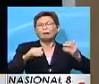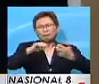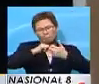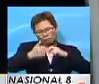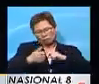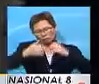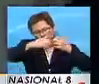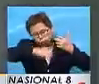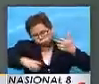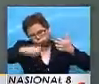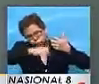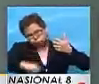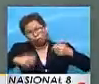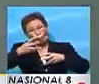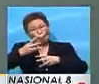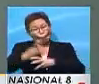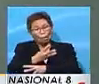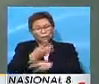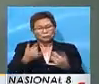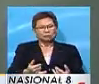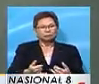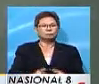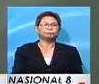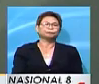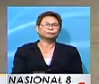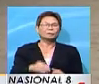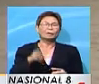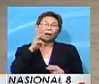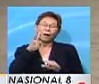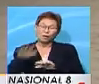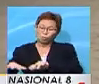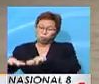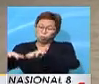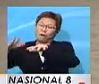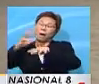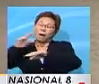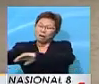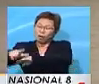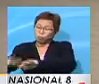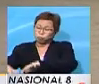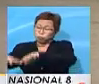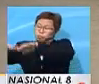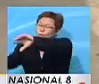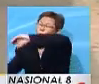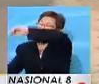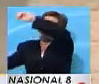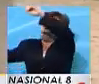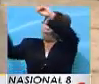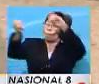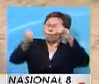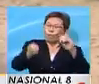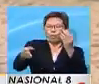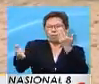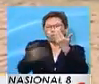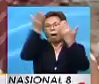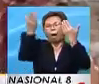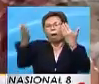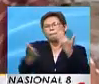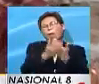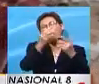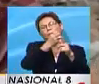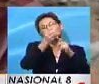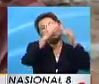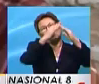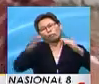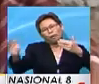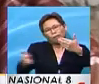semakin serius keluarganya cemas setiap kali air laut pasang kerana ombak membadai dinding dan atap rumah kalau nak